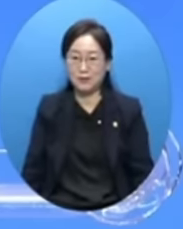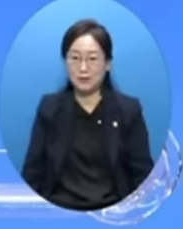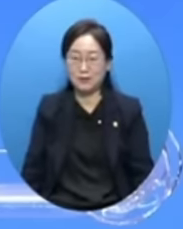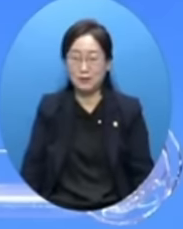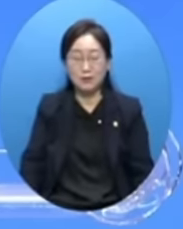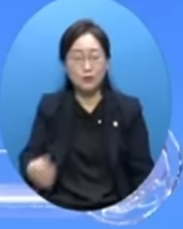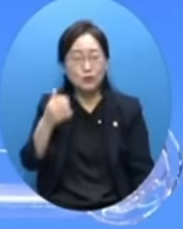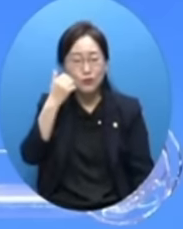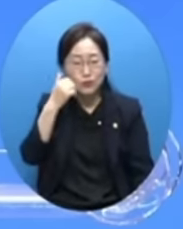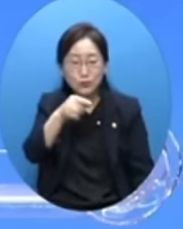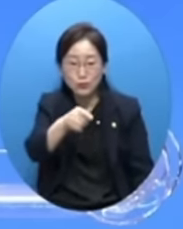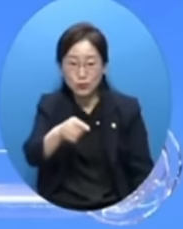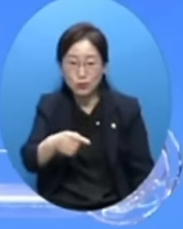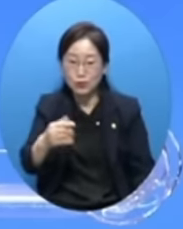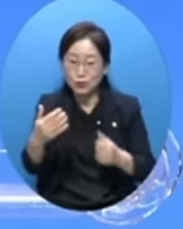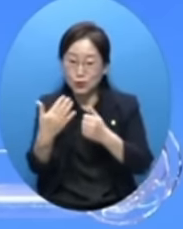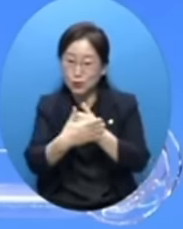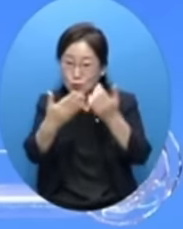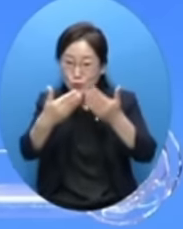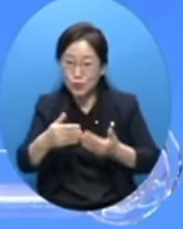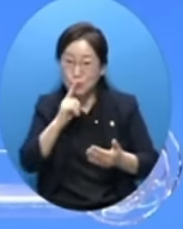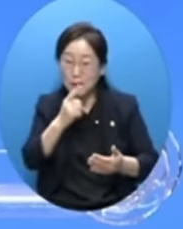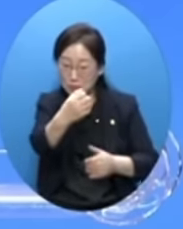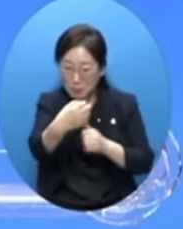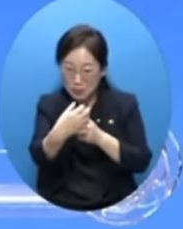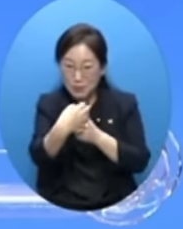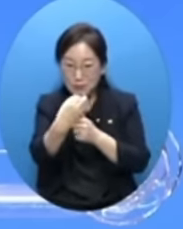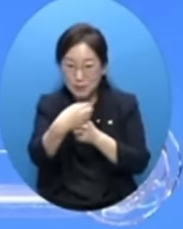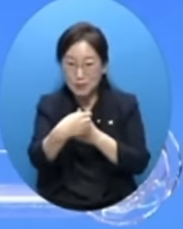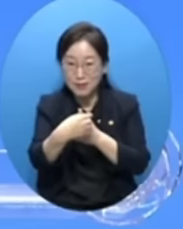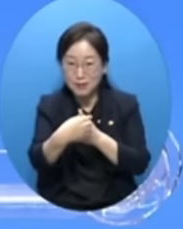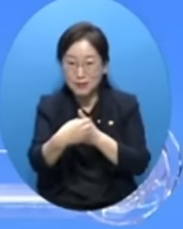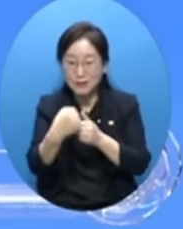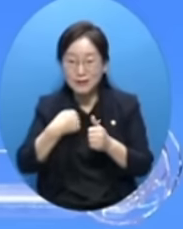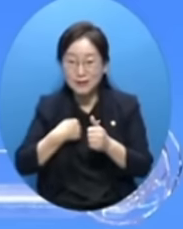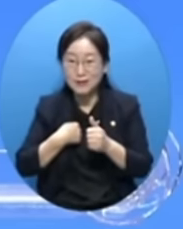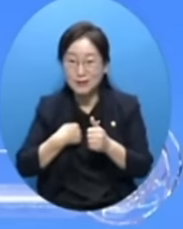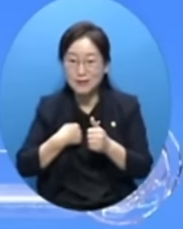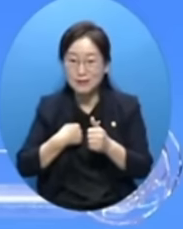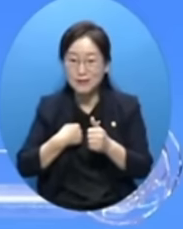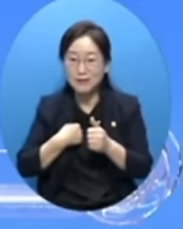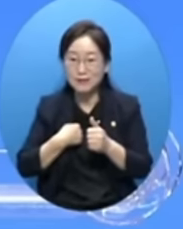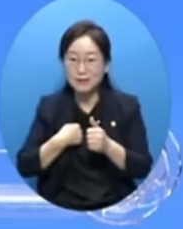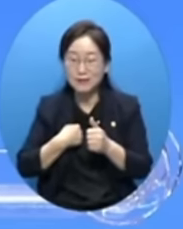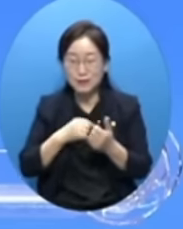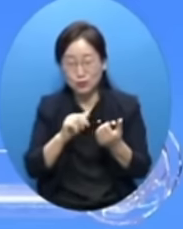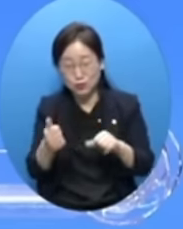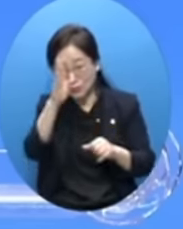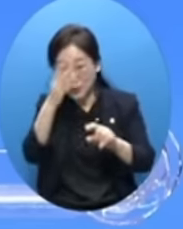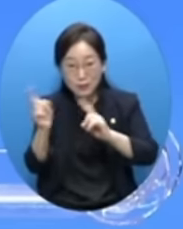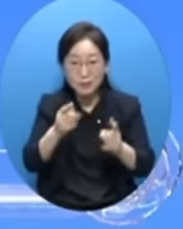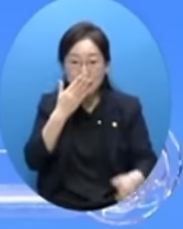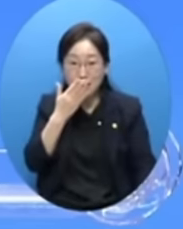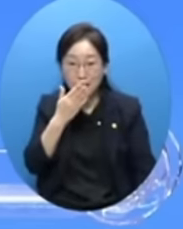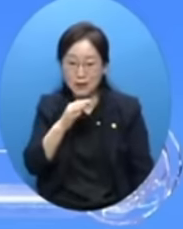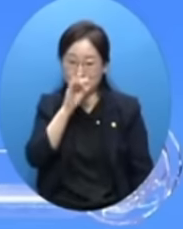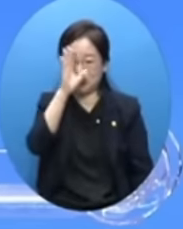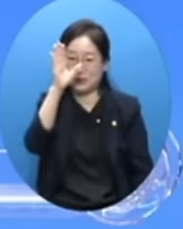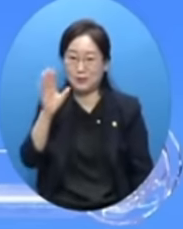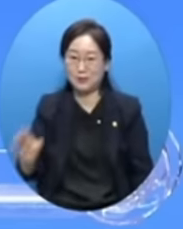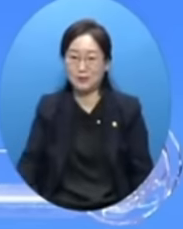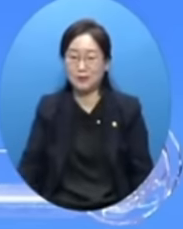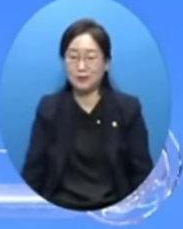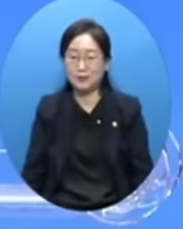내게 위로해 준다 말로 위로해 준다고 해서 내가 죽을 뻔해서 노연하는 것도 아니고